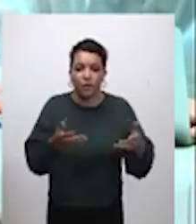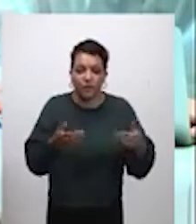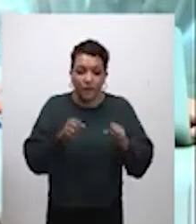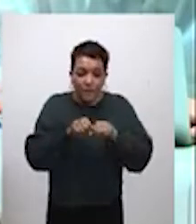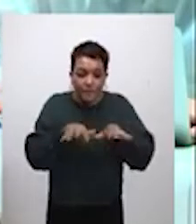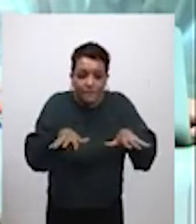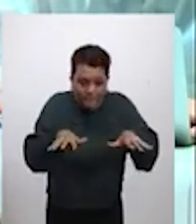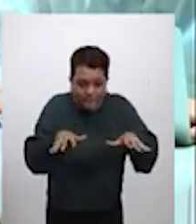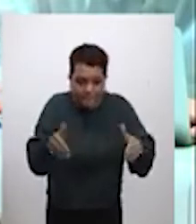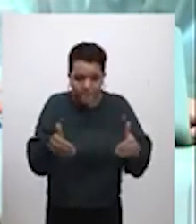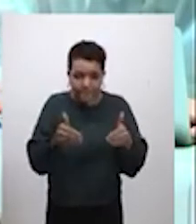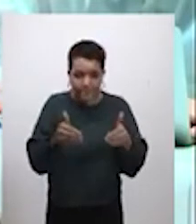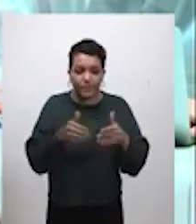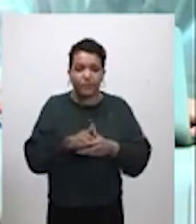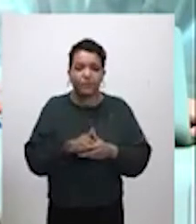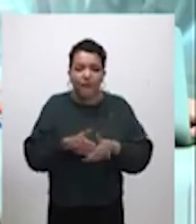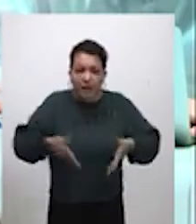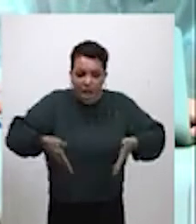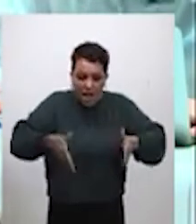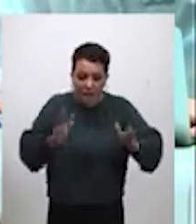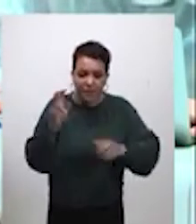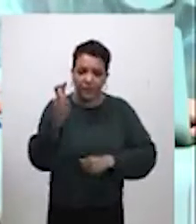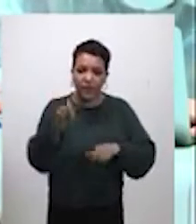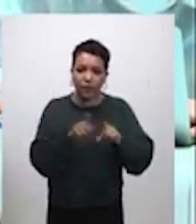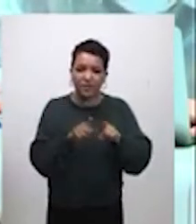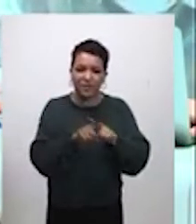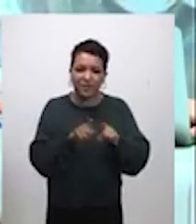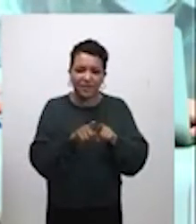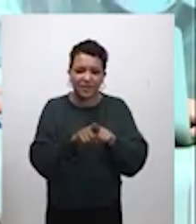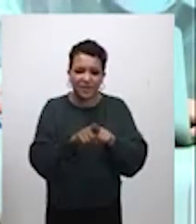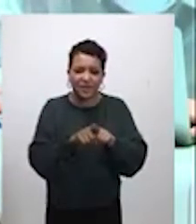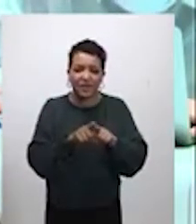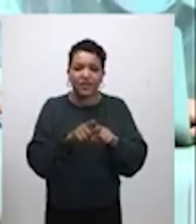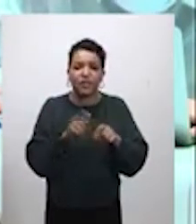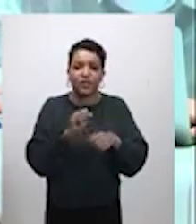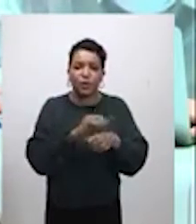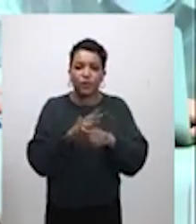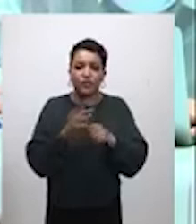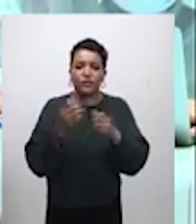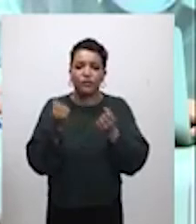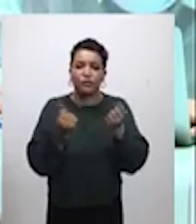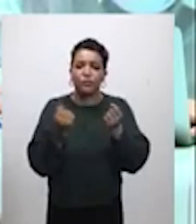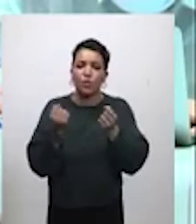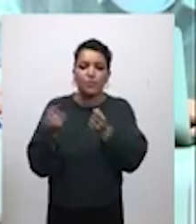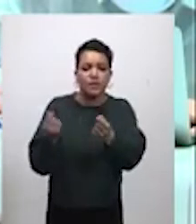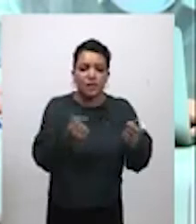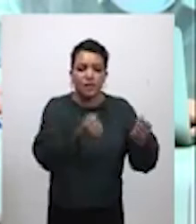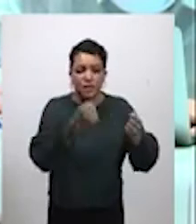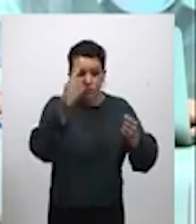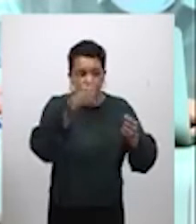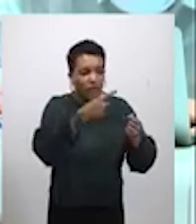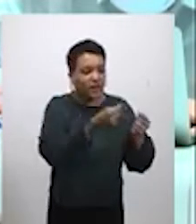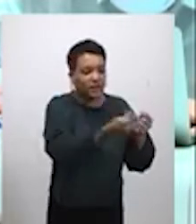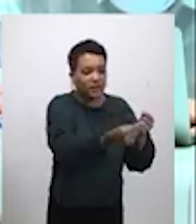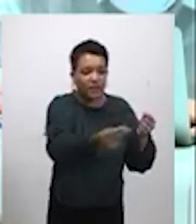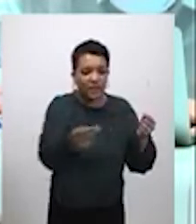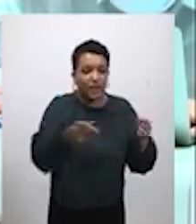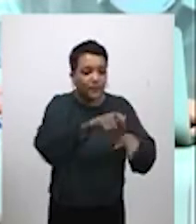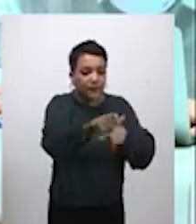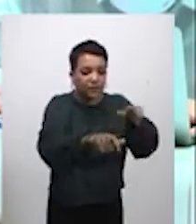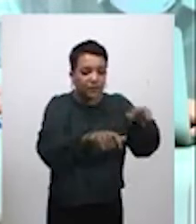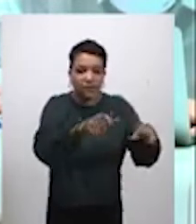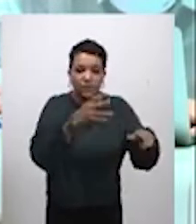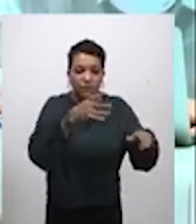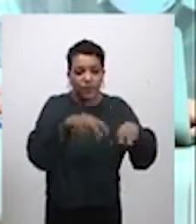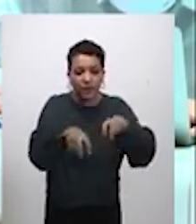La politique de l'aller vert a été développée avec la Covid mobile pour vacciner un public généralement en situation de précarité,